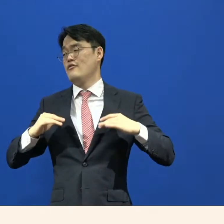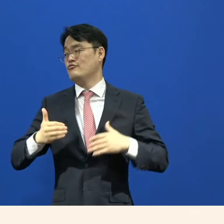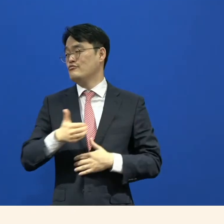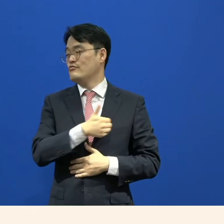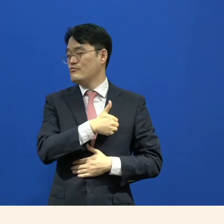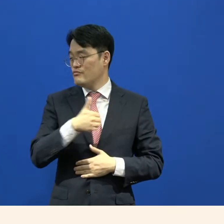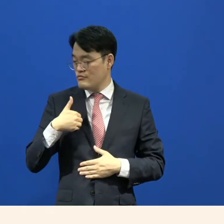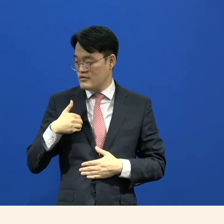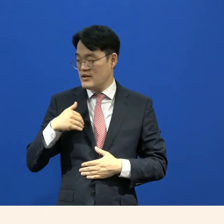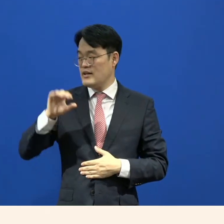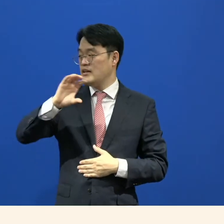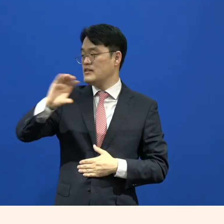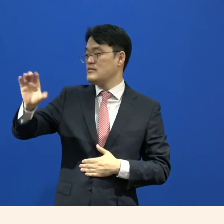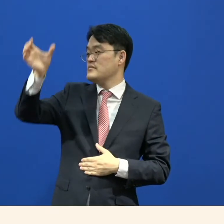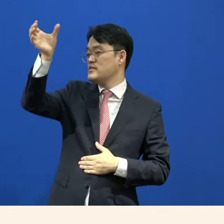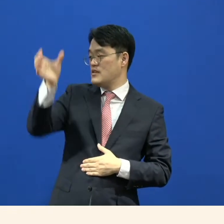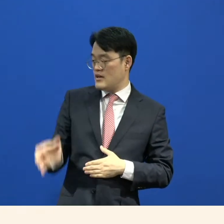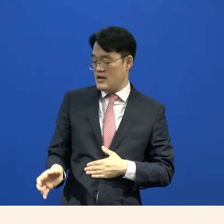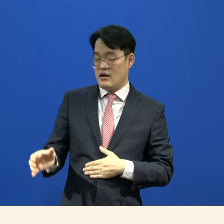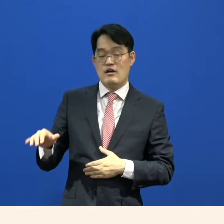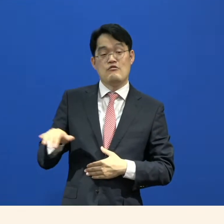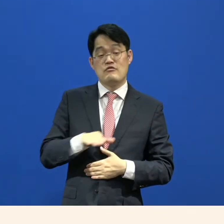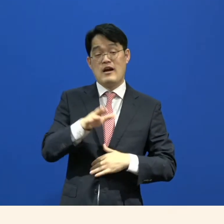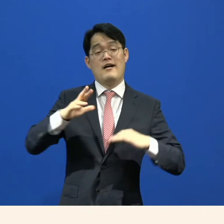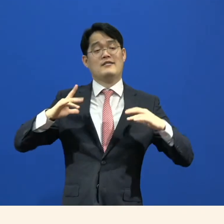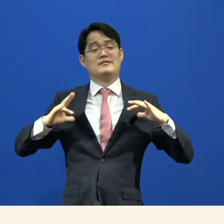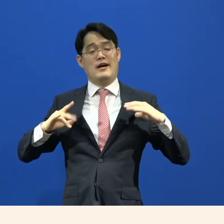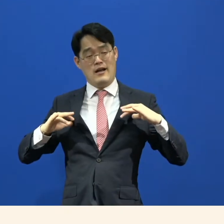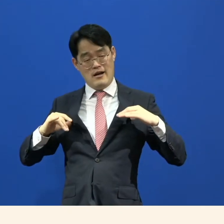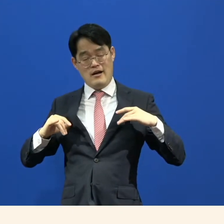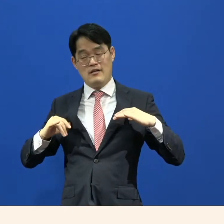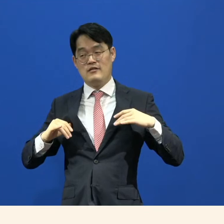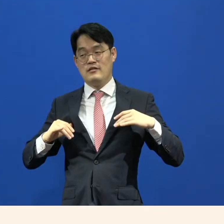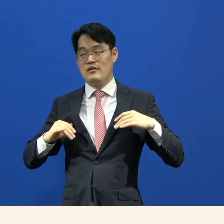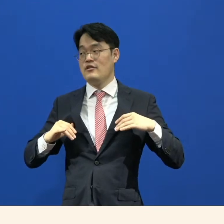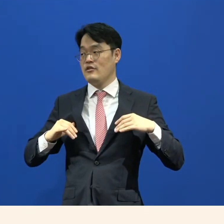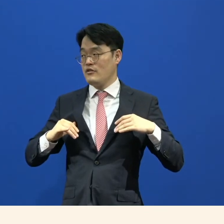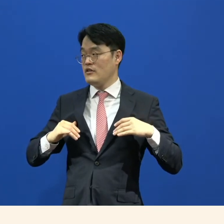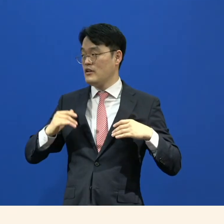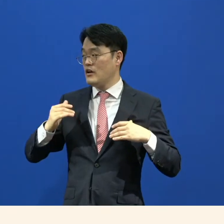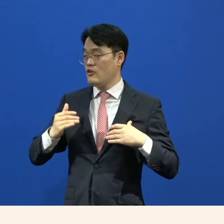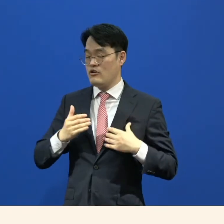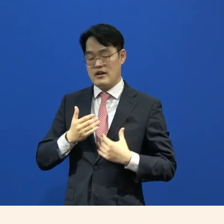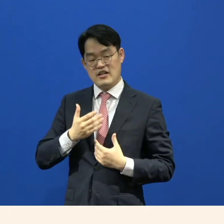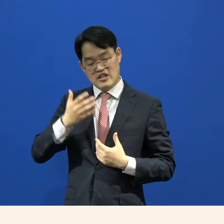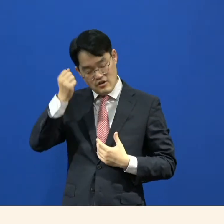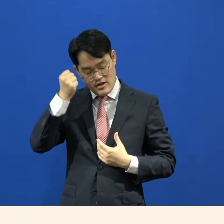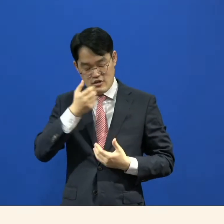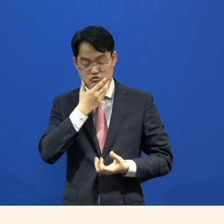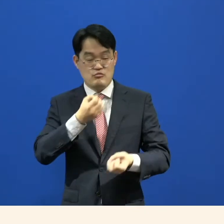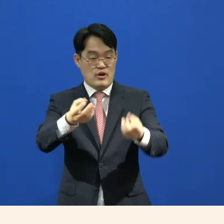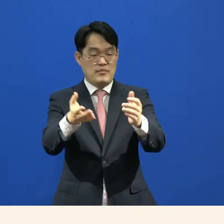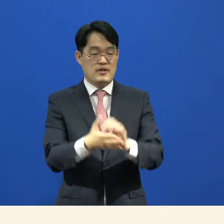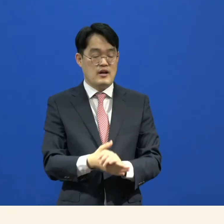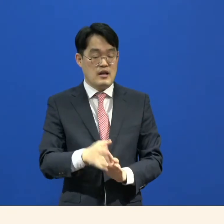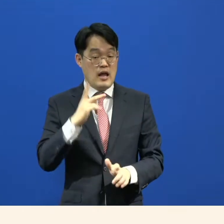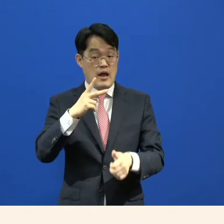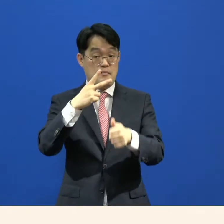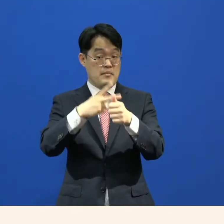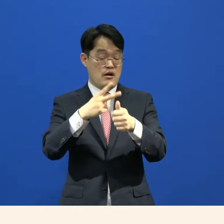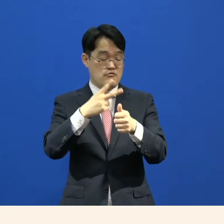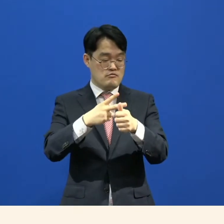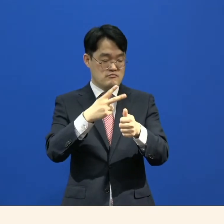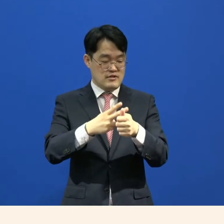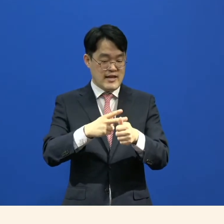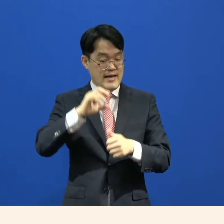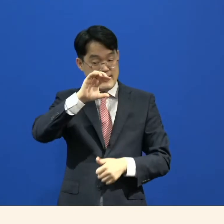그 십자가만이 우리의 자랑의 유일한 근거가 될 수 있게 되기를 축원합니다. 바로 그리스도의 십자가와 복음이